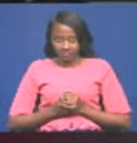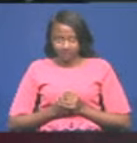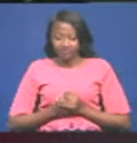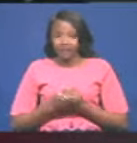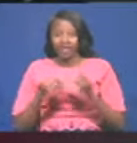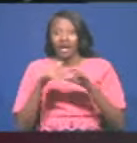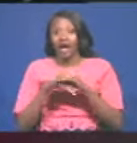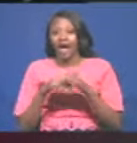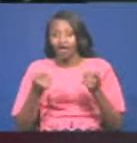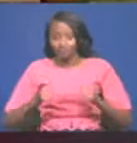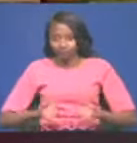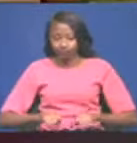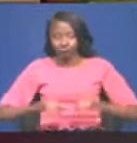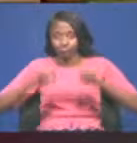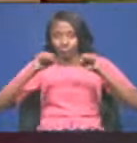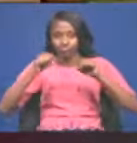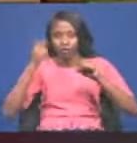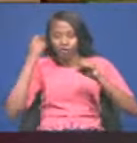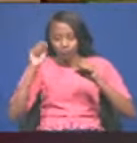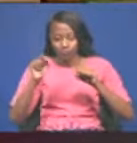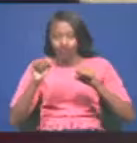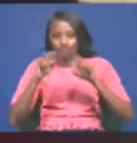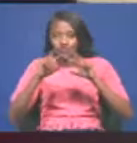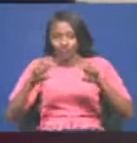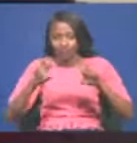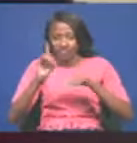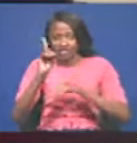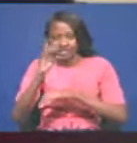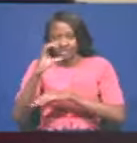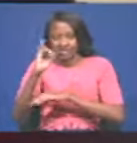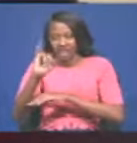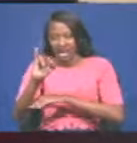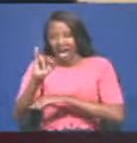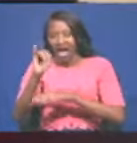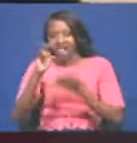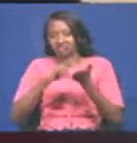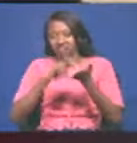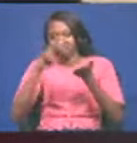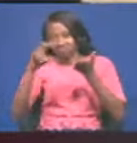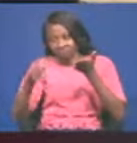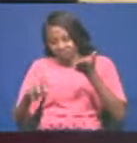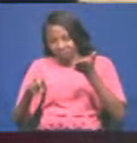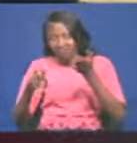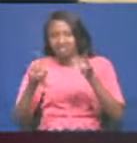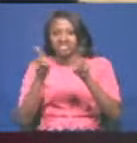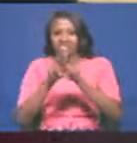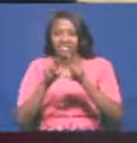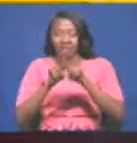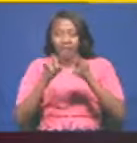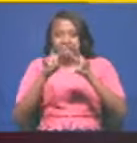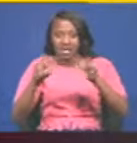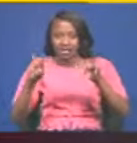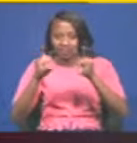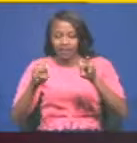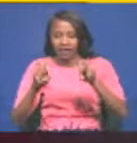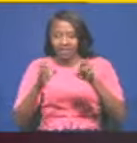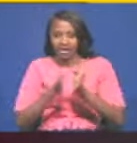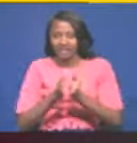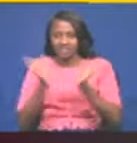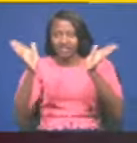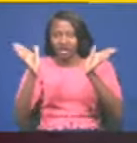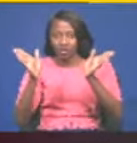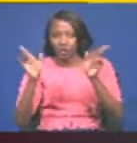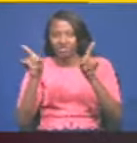Mkurugenzi wa idara ya upelelezi George Kinoti ajiuzulu, wakati inspekta jenerali wa polisi Hilary Mutyambai akienda likizo